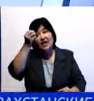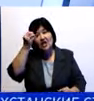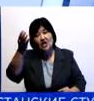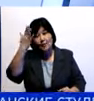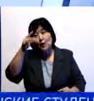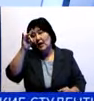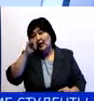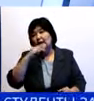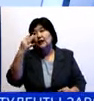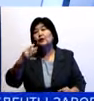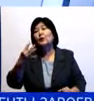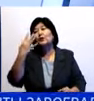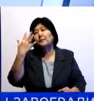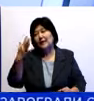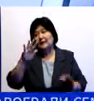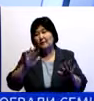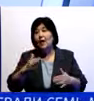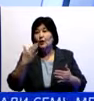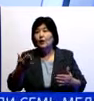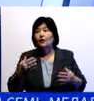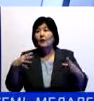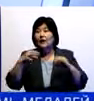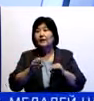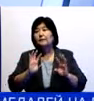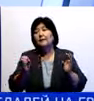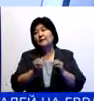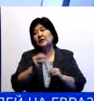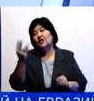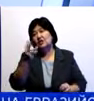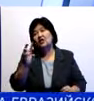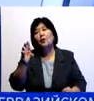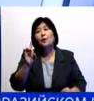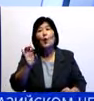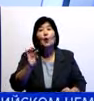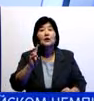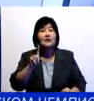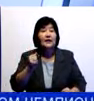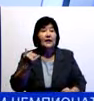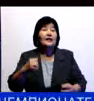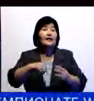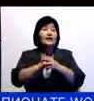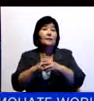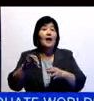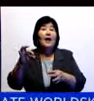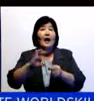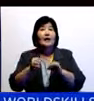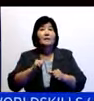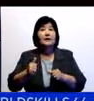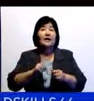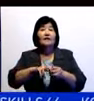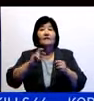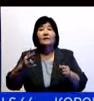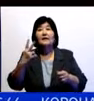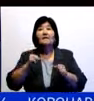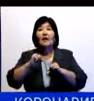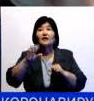казахстан на 45 месте его активе по-прежнему 3 бронзы сегодня из борьбы за олимпийские награды вы были сразу два